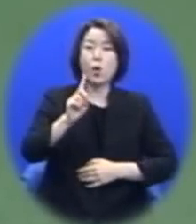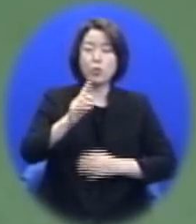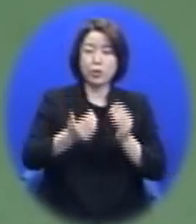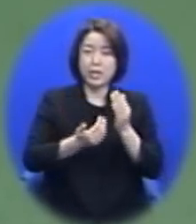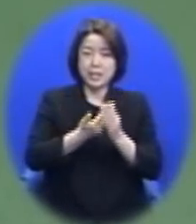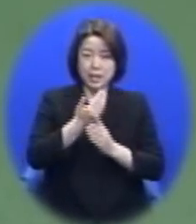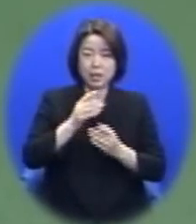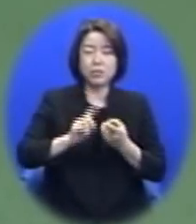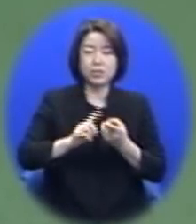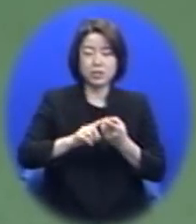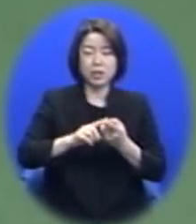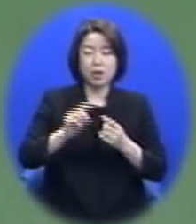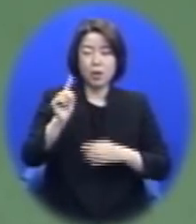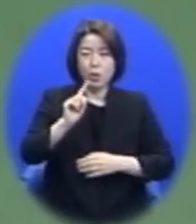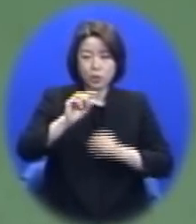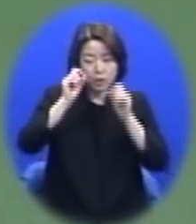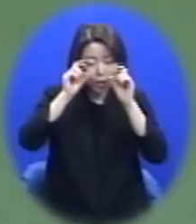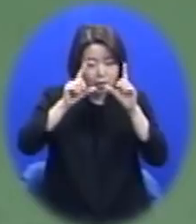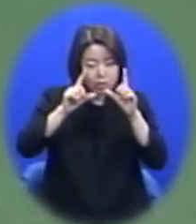따라 달라지는 겁니다.